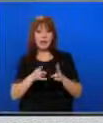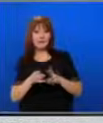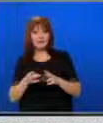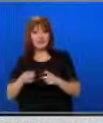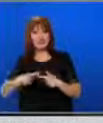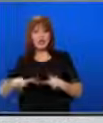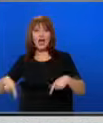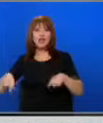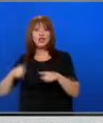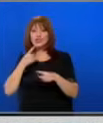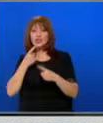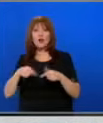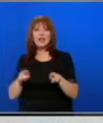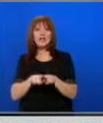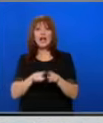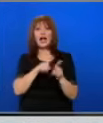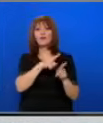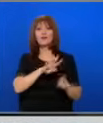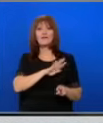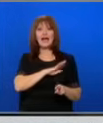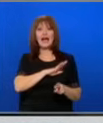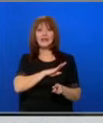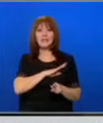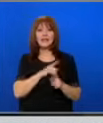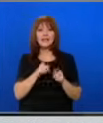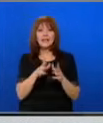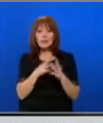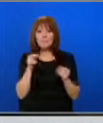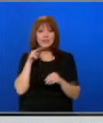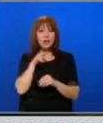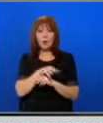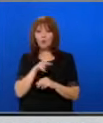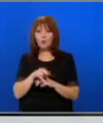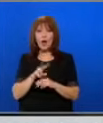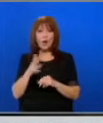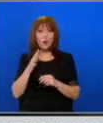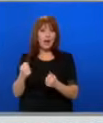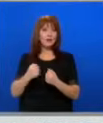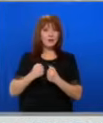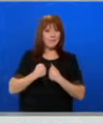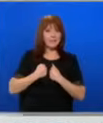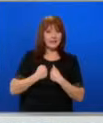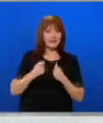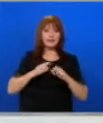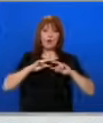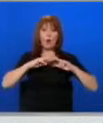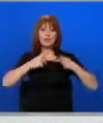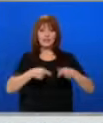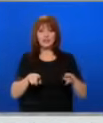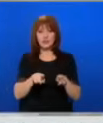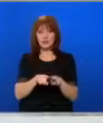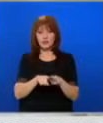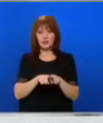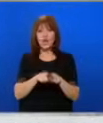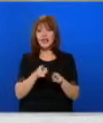газа. Хутите, виждаме, те са просто неконтролируеми. В момента, в който те бъдат притиснати, те отвръщат със същото. Веднага са атакували